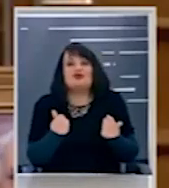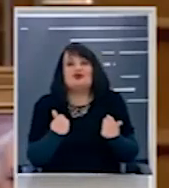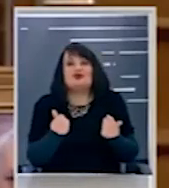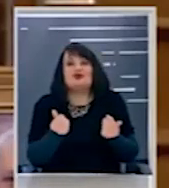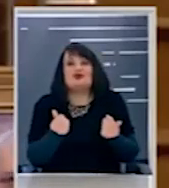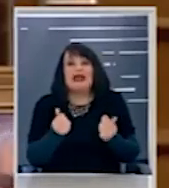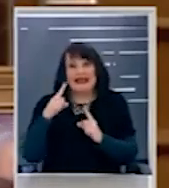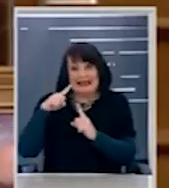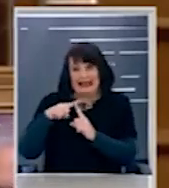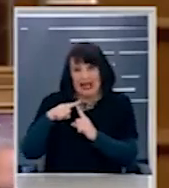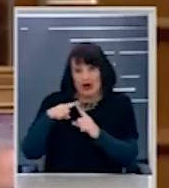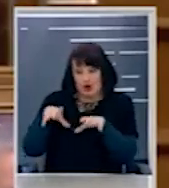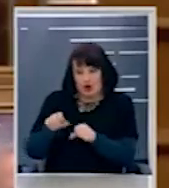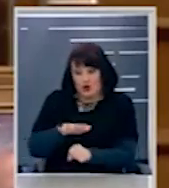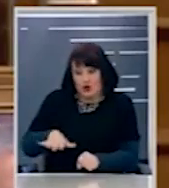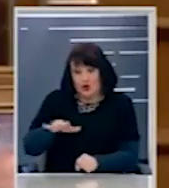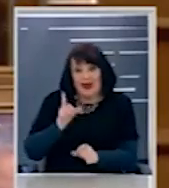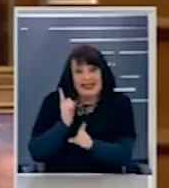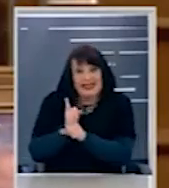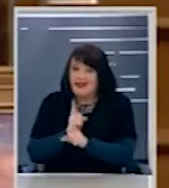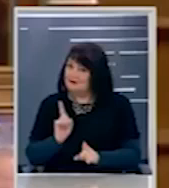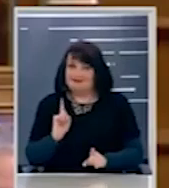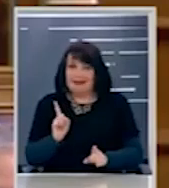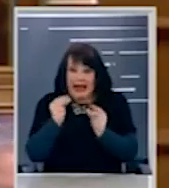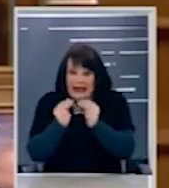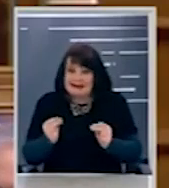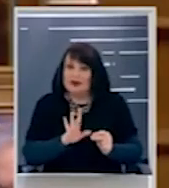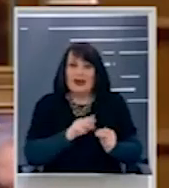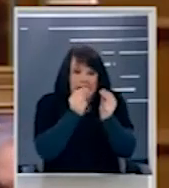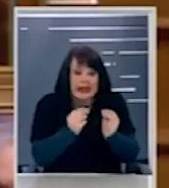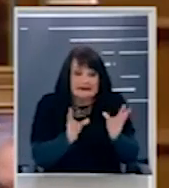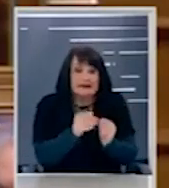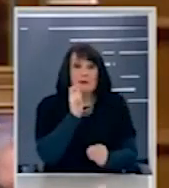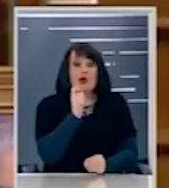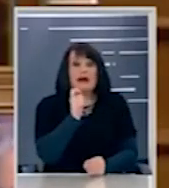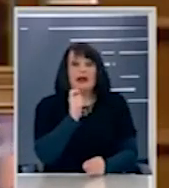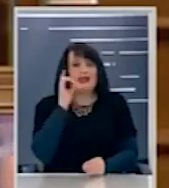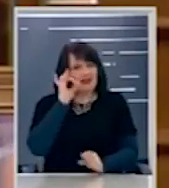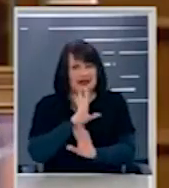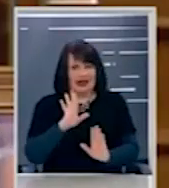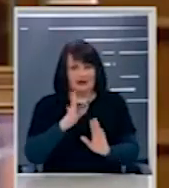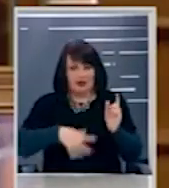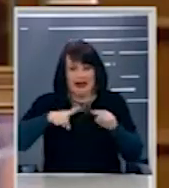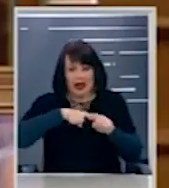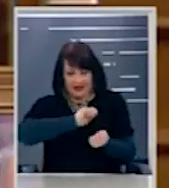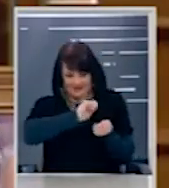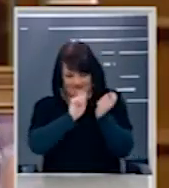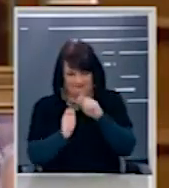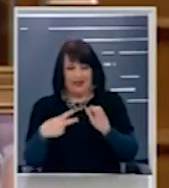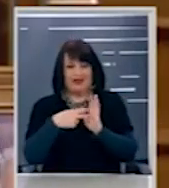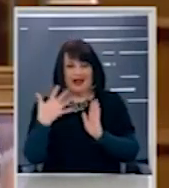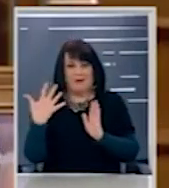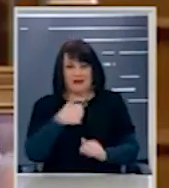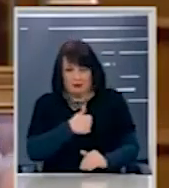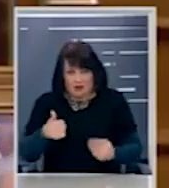τεχνοκρατών. Και δεν κατάλαβαν καν ότι η χώρα από το 2015 και μετά έχει αλλάξει. Ότι η χώρα δεν είναι